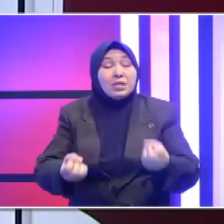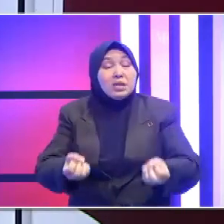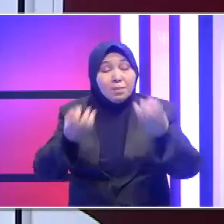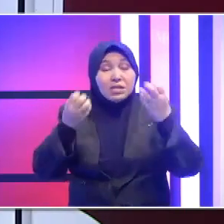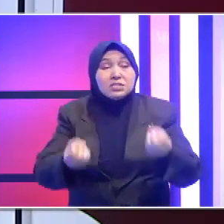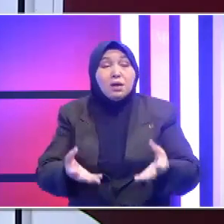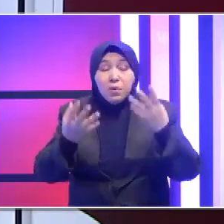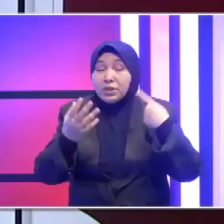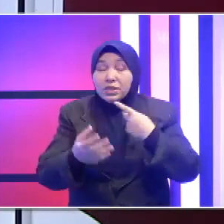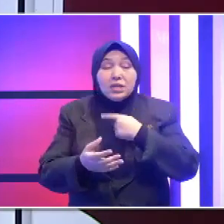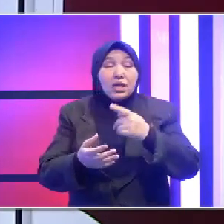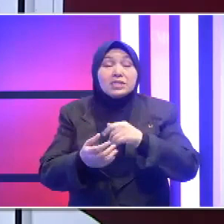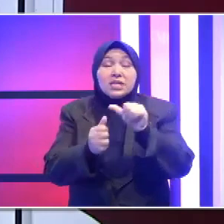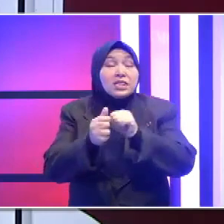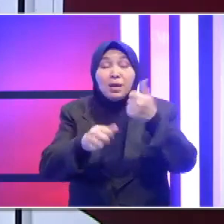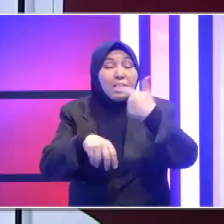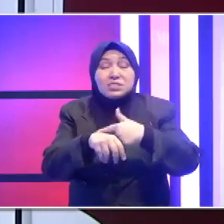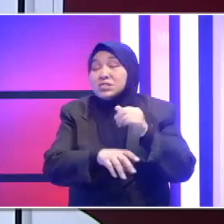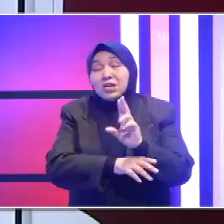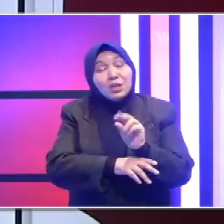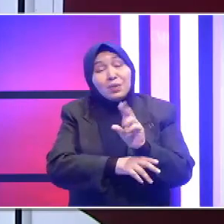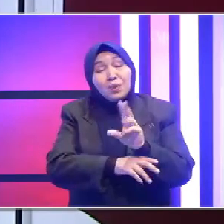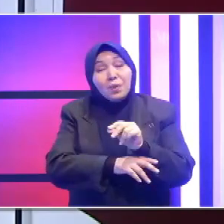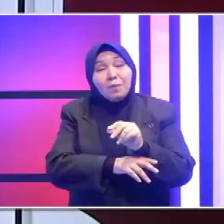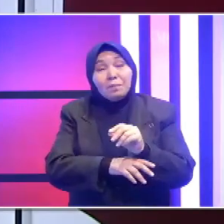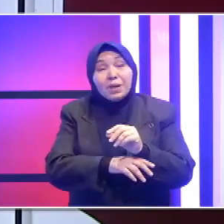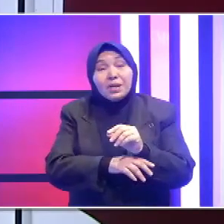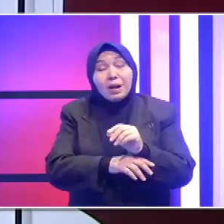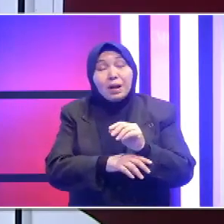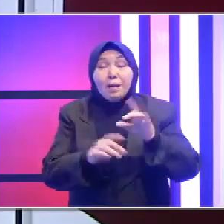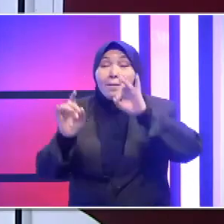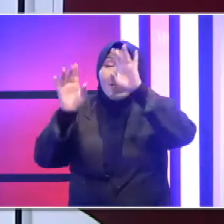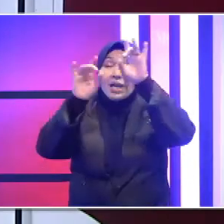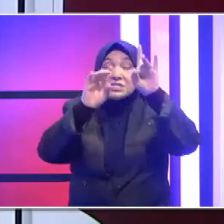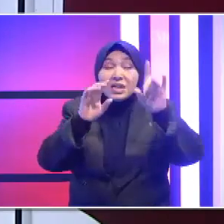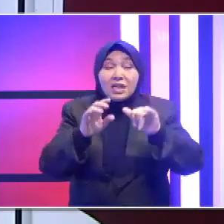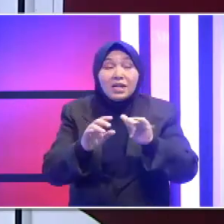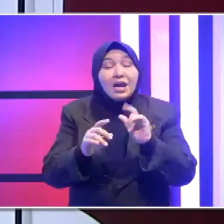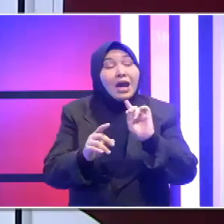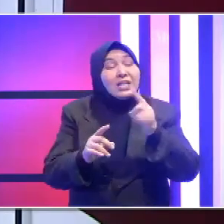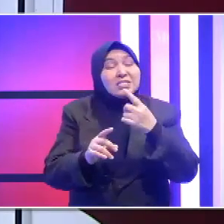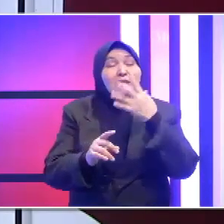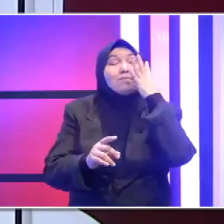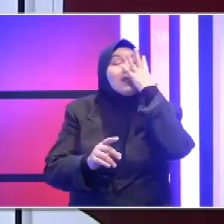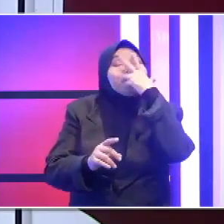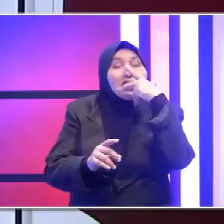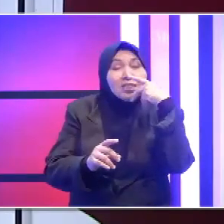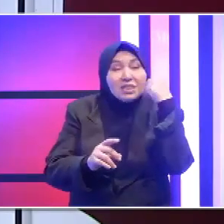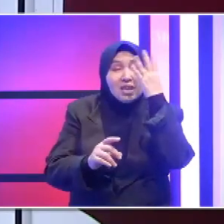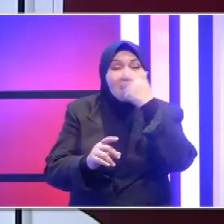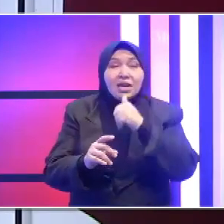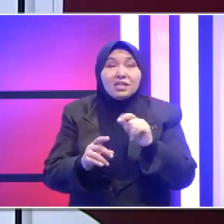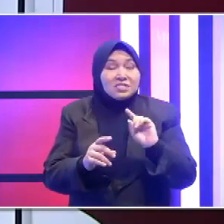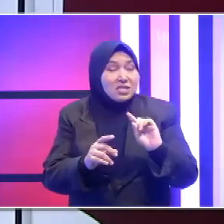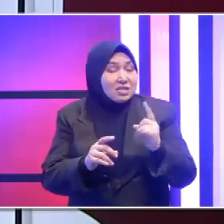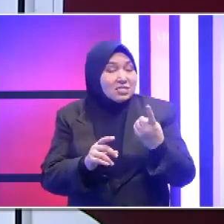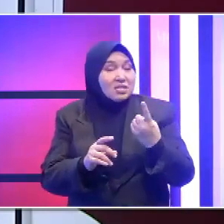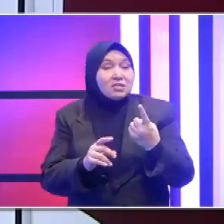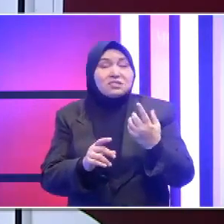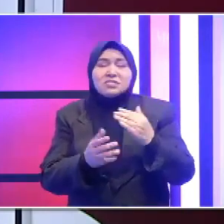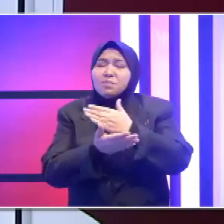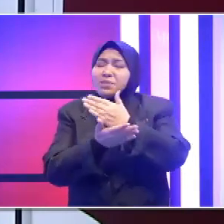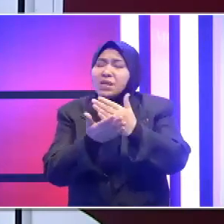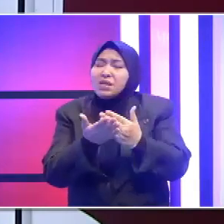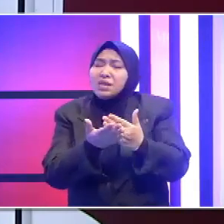pun yang kita pakai pada setiap masa perhiasan ini dia sesuatu yang mencantik yang saja mencantikan saja mata maksudnya po